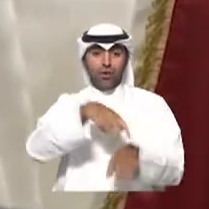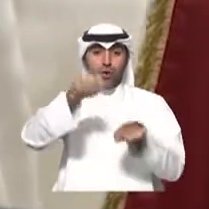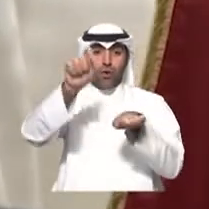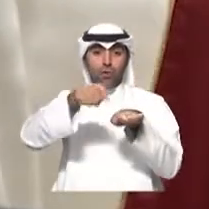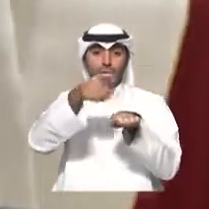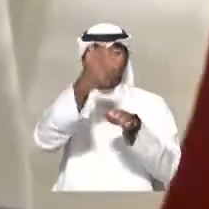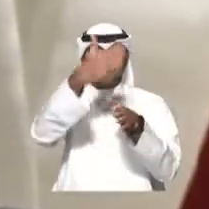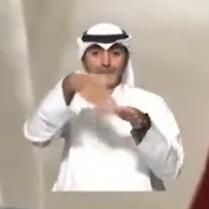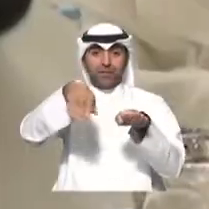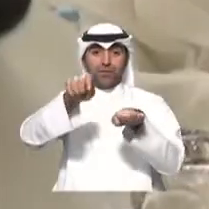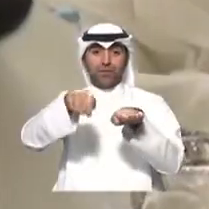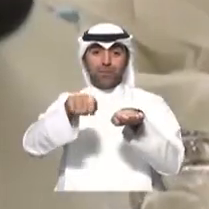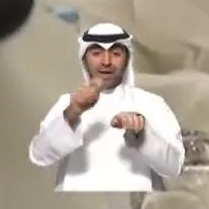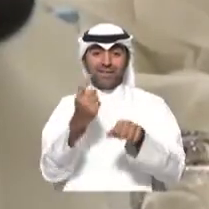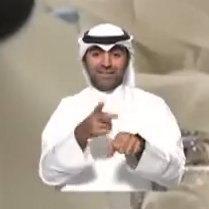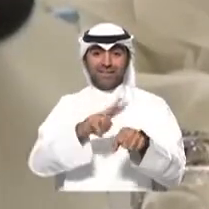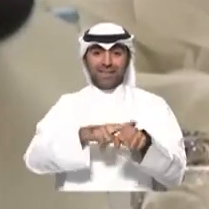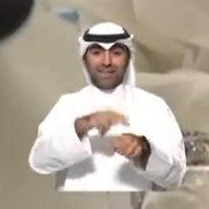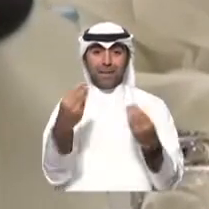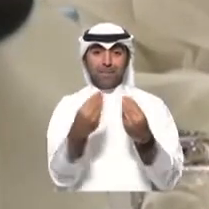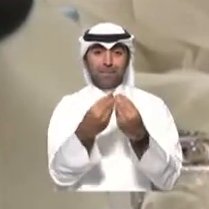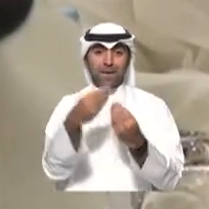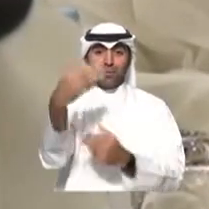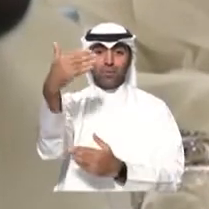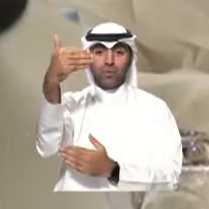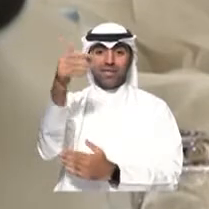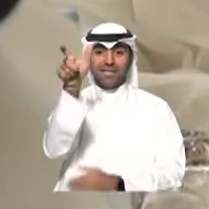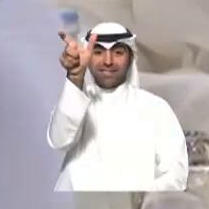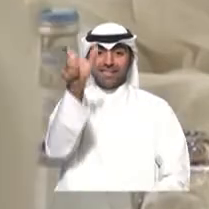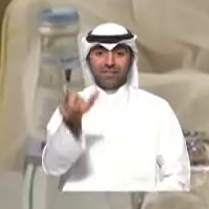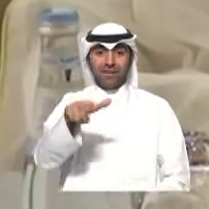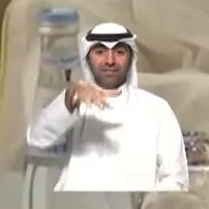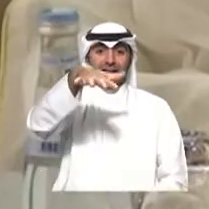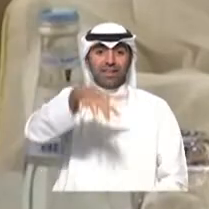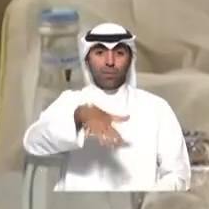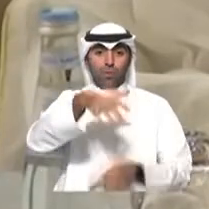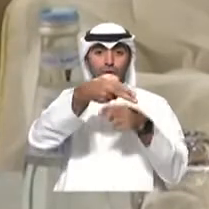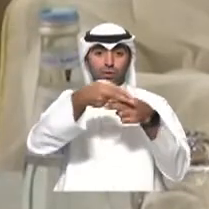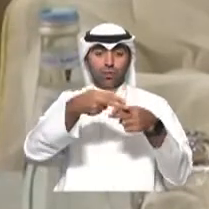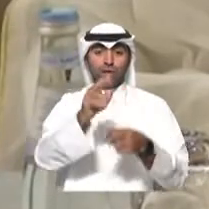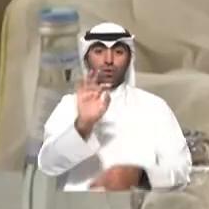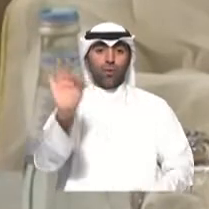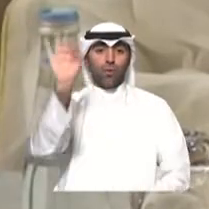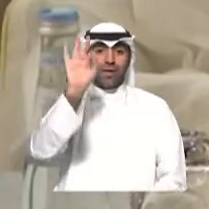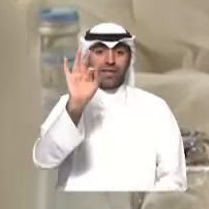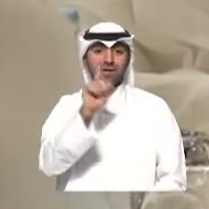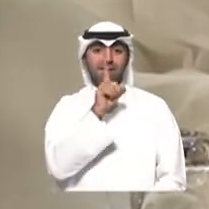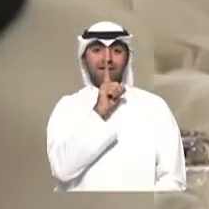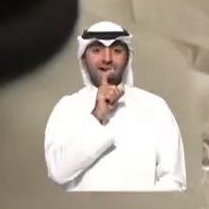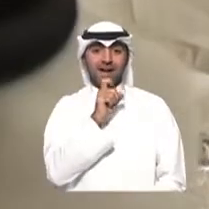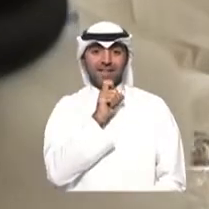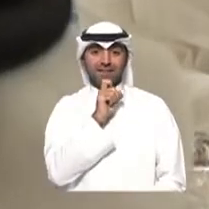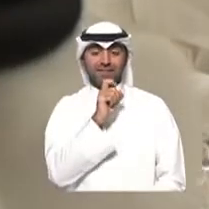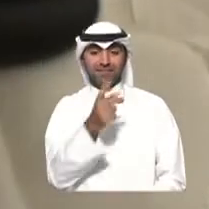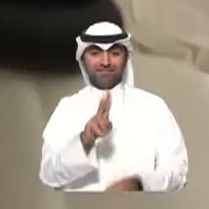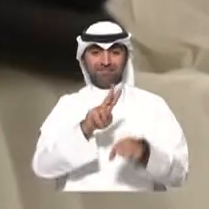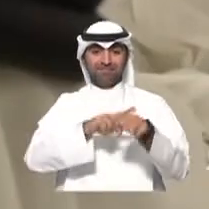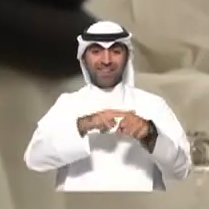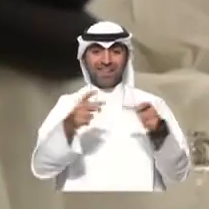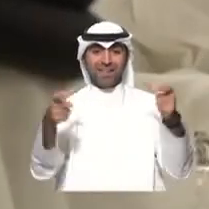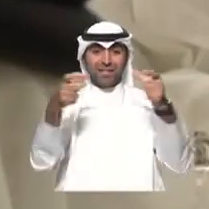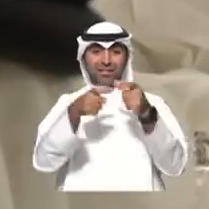العازمي، إضافة إلى سفير دولة الكويت لدى الدوحة حفيظ العجمي، فيما حضرها من الجانب